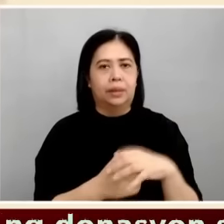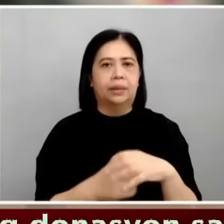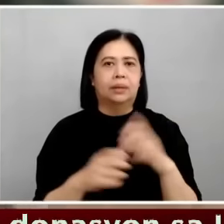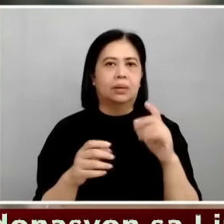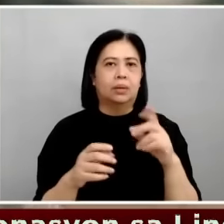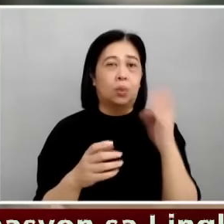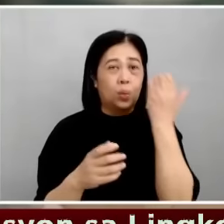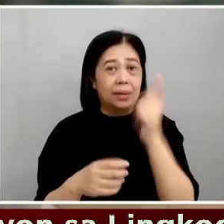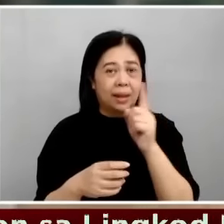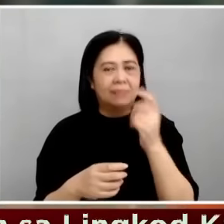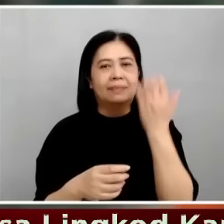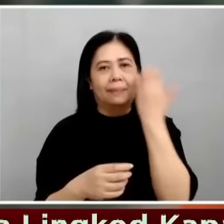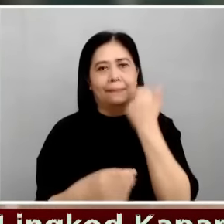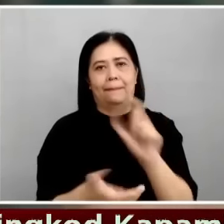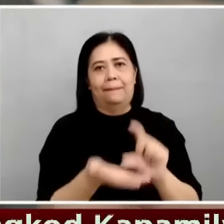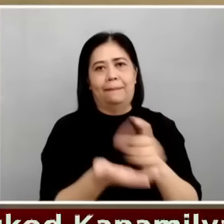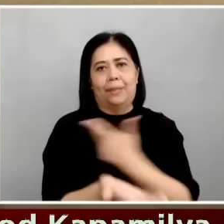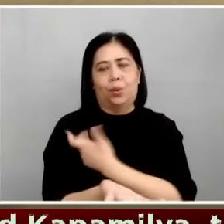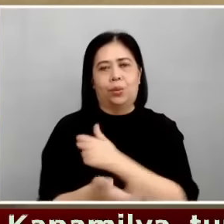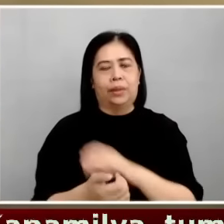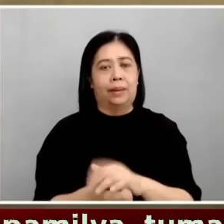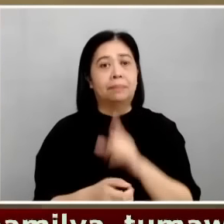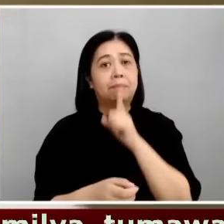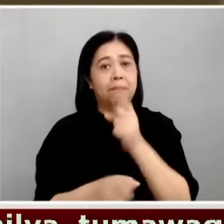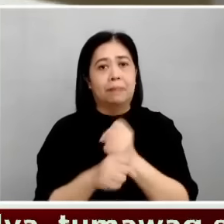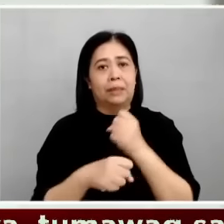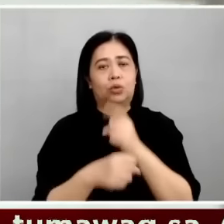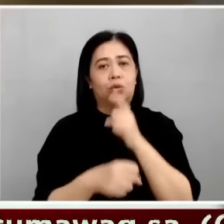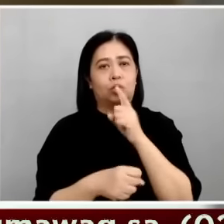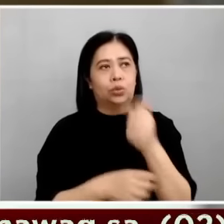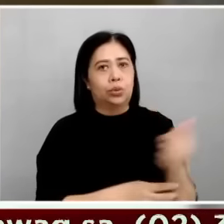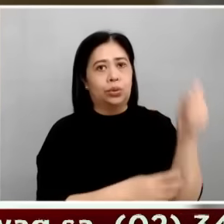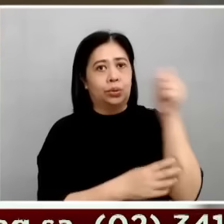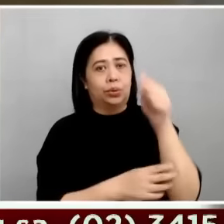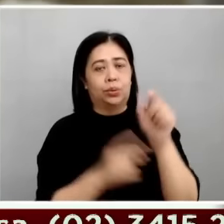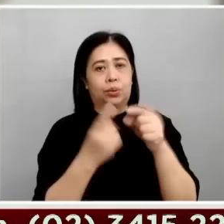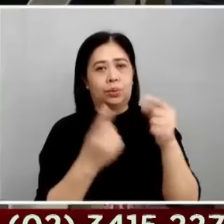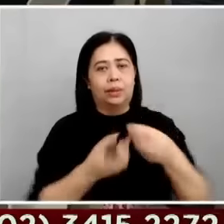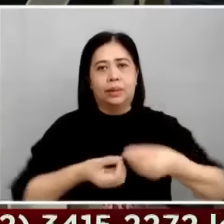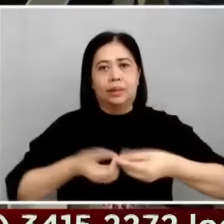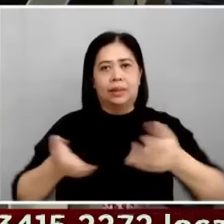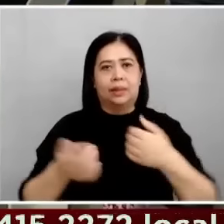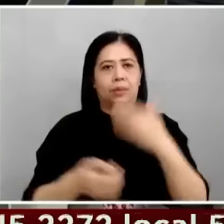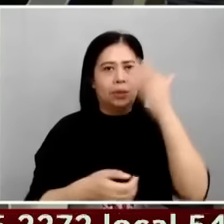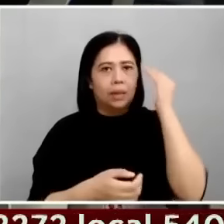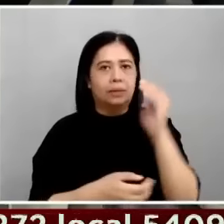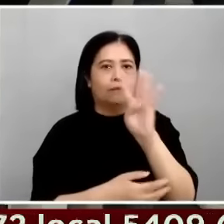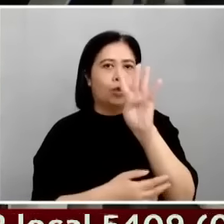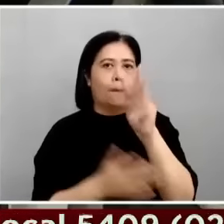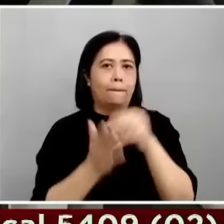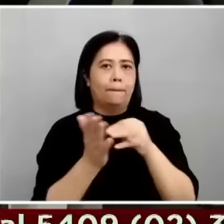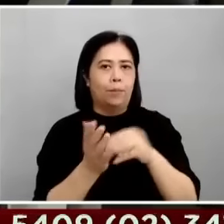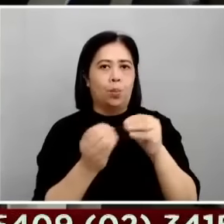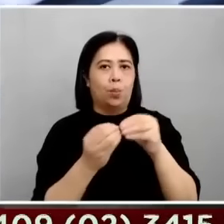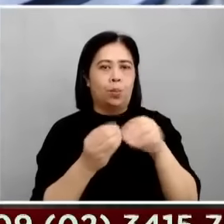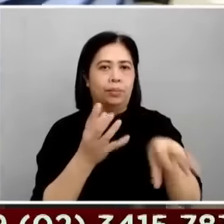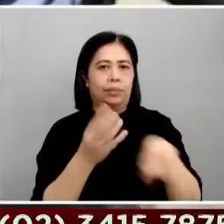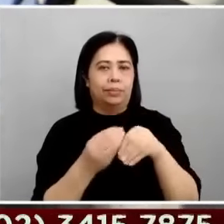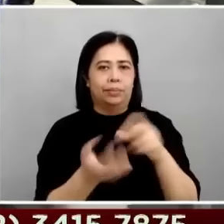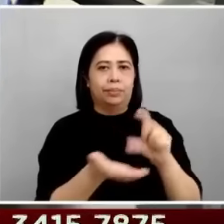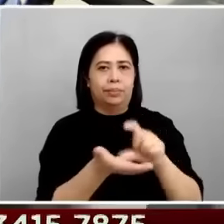kulang. Nauna nang tiniyak ng National Task Force Against COVID-19 na ibibigay ang hiniling na 4 milyong dagdag na COVID vaccine